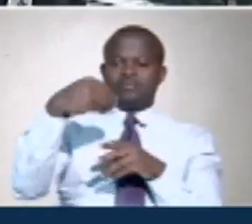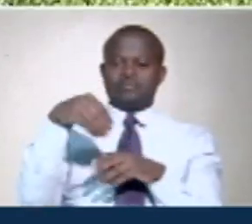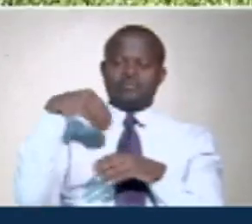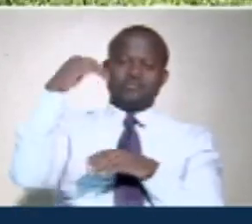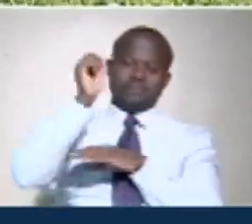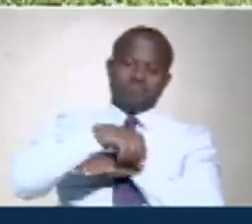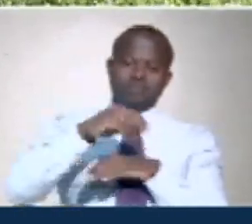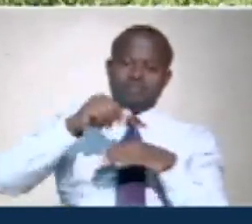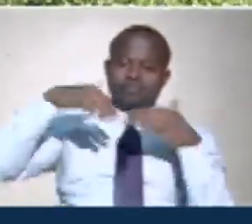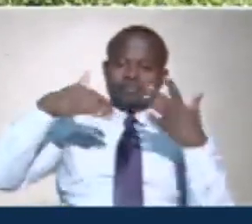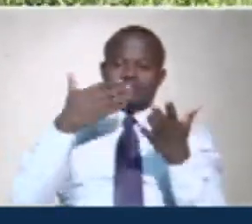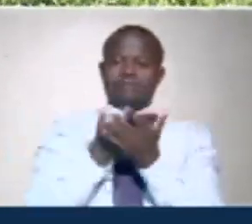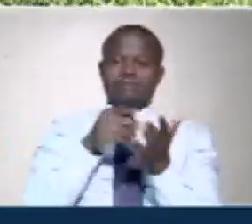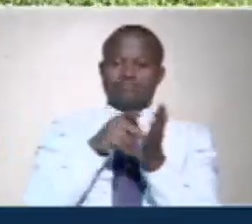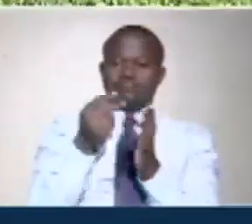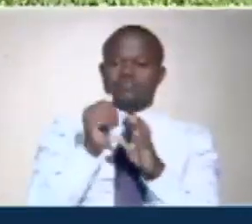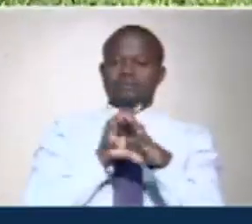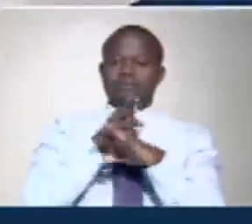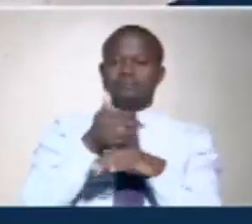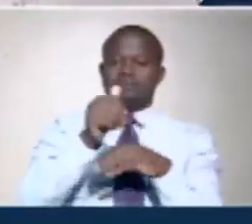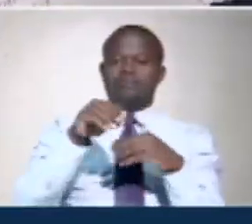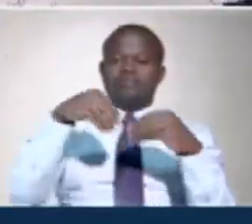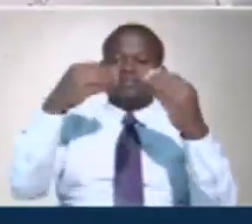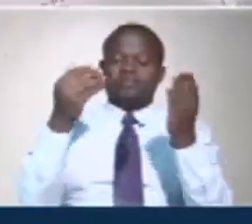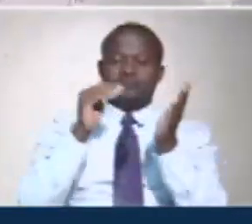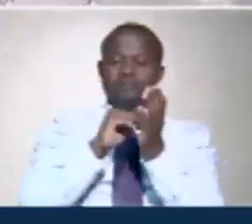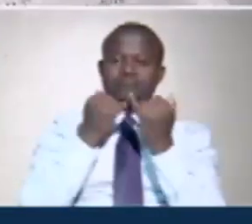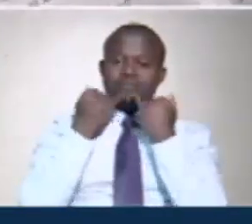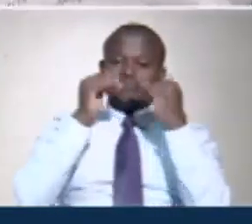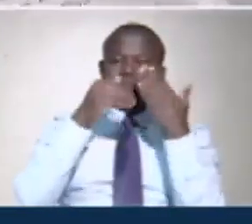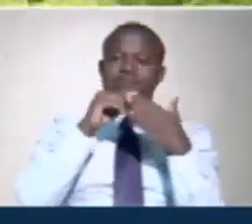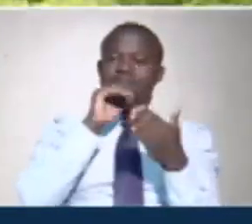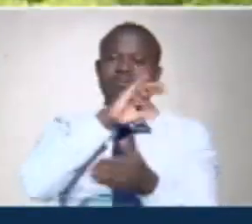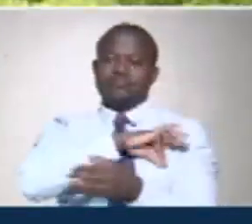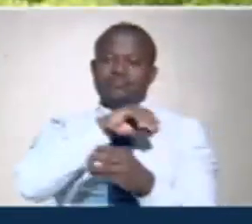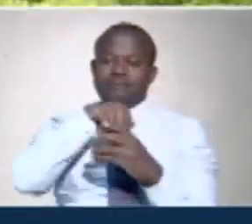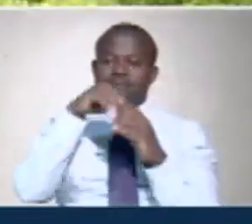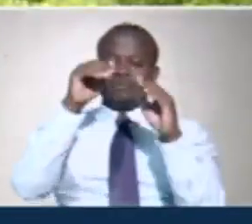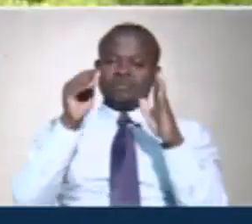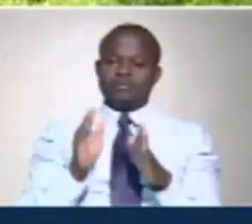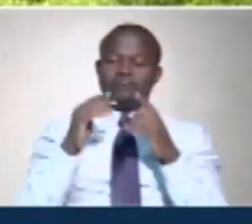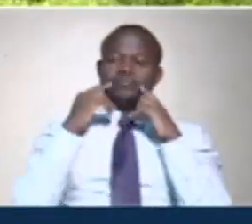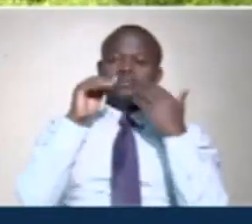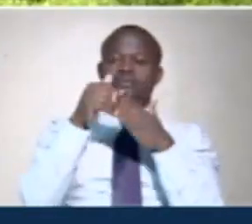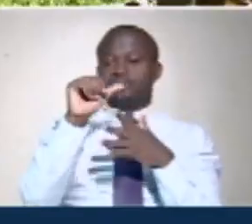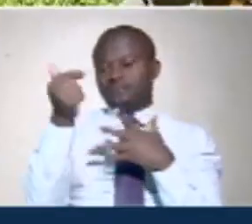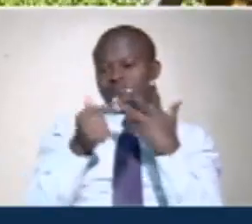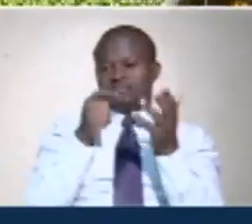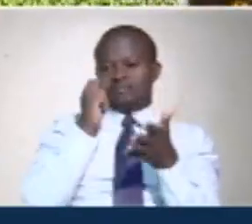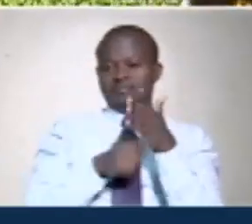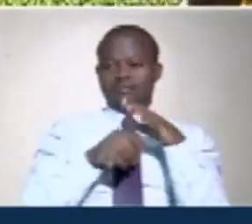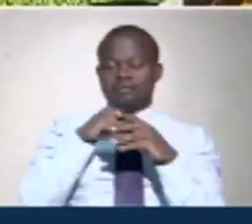rirushaho guhenda bigatuma basabwa kwishyura amafaranga arenga yo bahawe nyamara barabwiye ko batazayungukira. Aba bahinzi bavuga ko hari ibindi bintu bakatwa